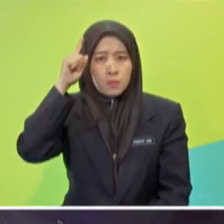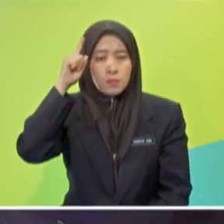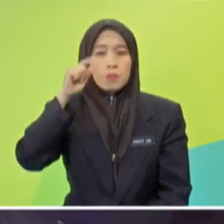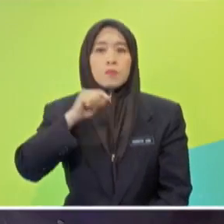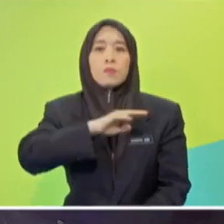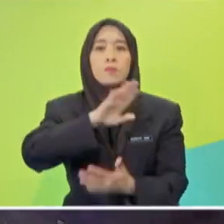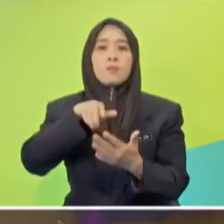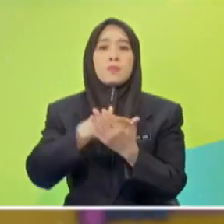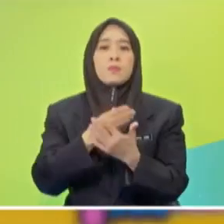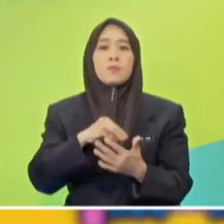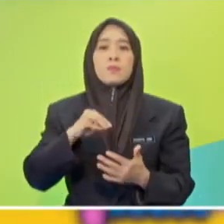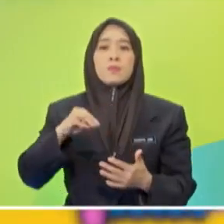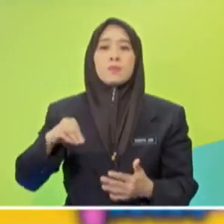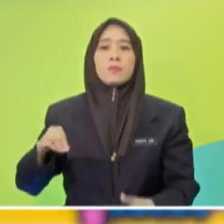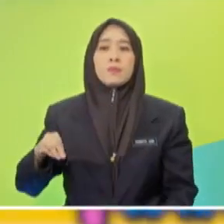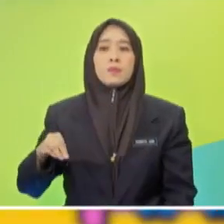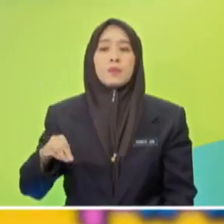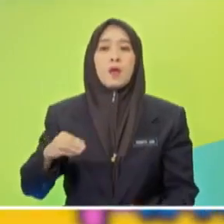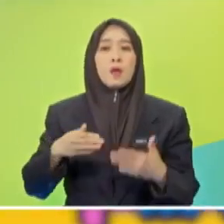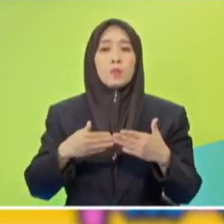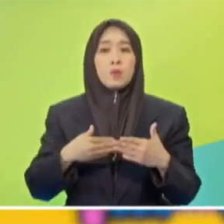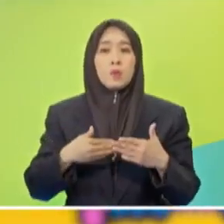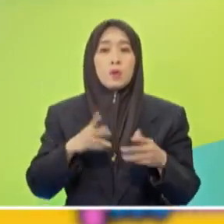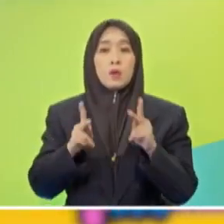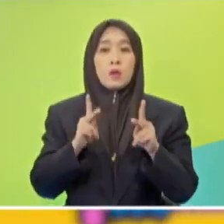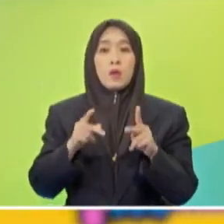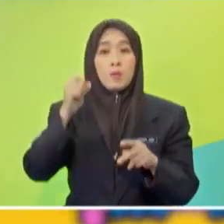mengikuti kalau paham boleh tunjukkan